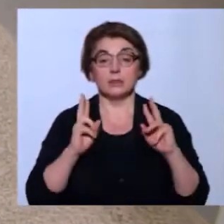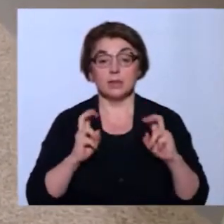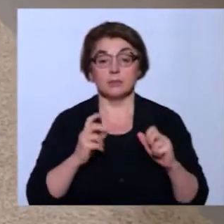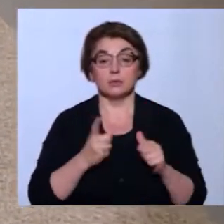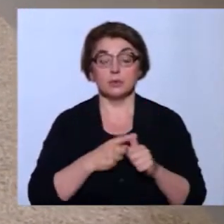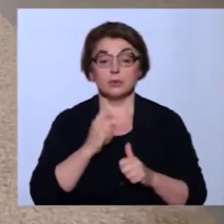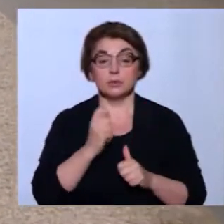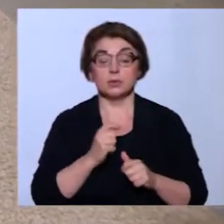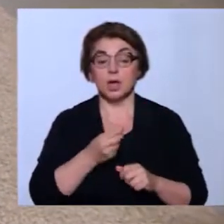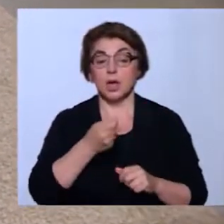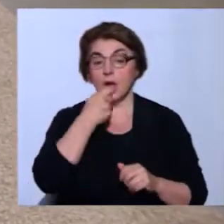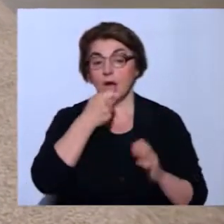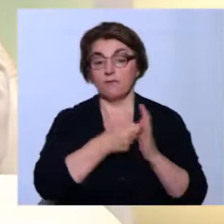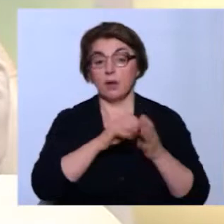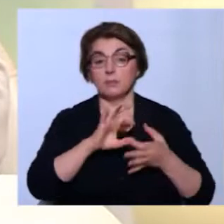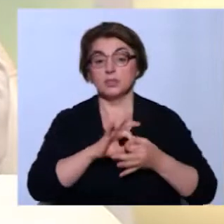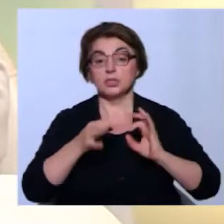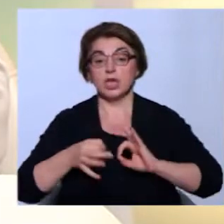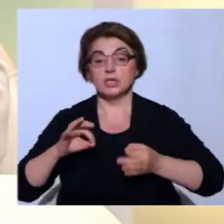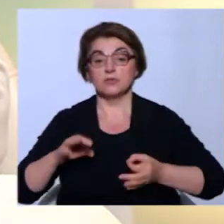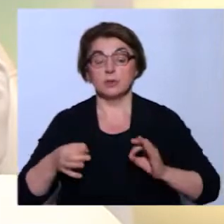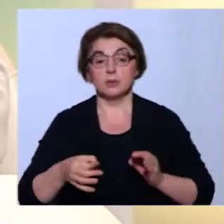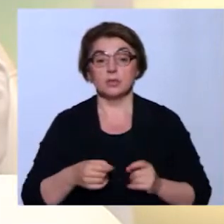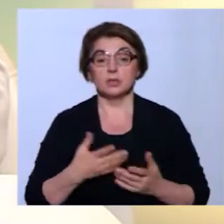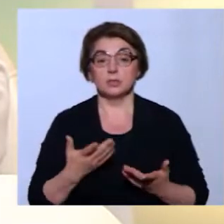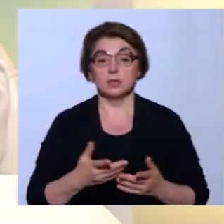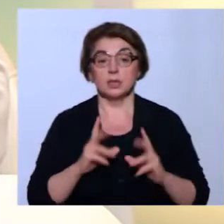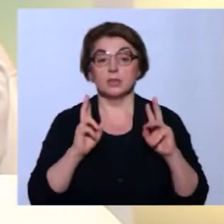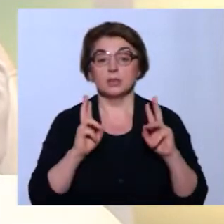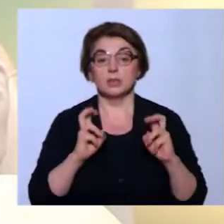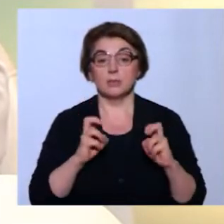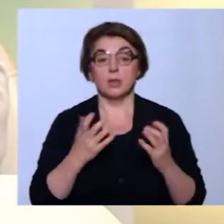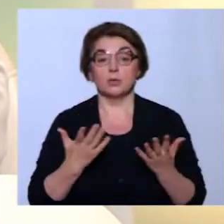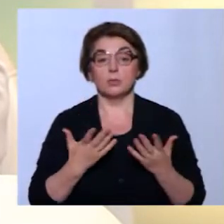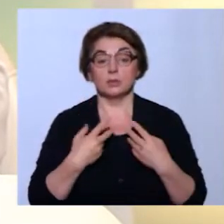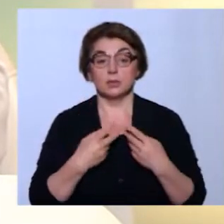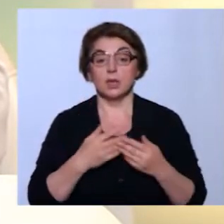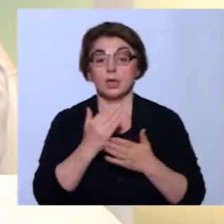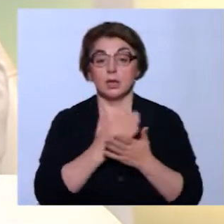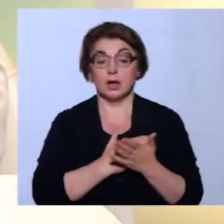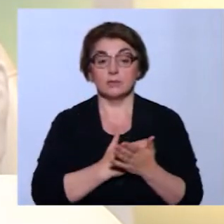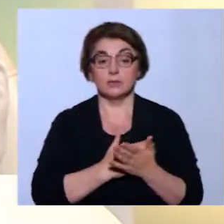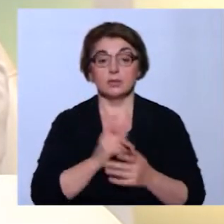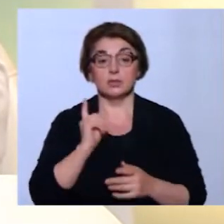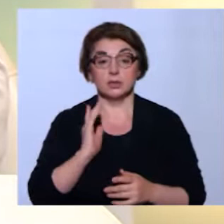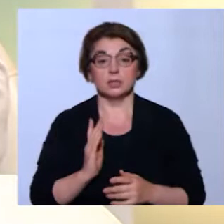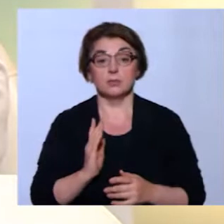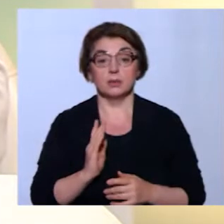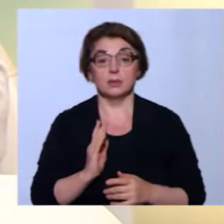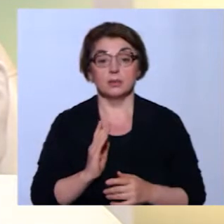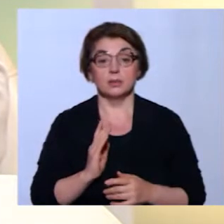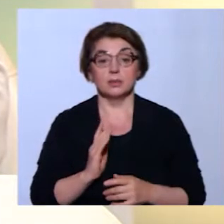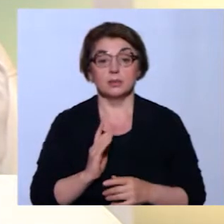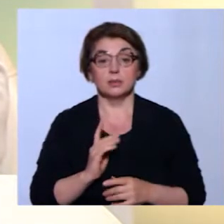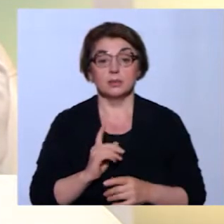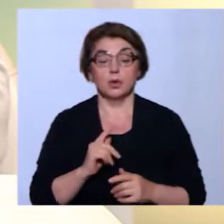ეწოდება კვებითი ჯაჭვები და თემა, რომელსაც მიეწვნება გაკვეთილი, იქნება